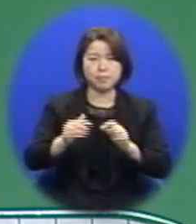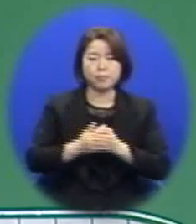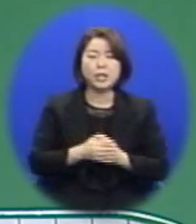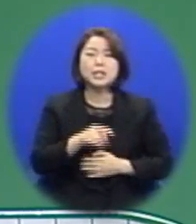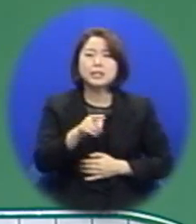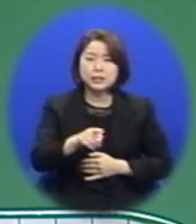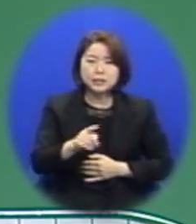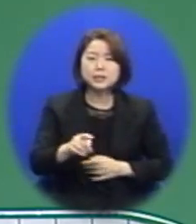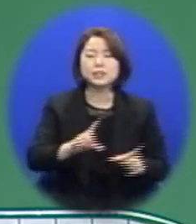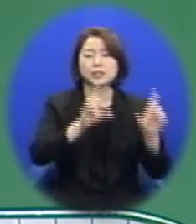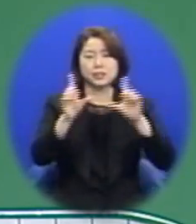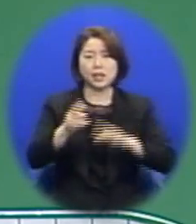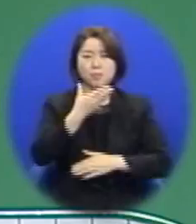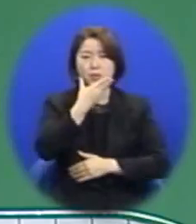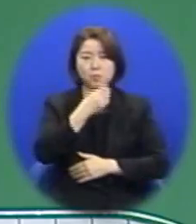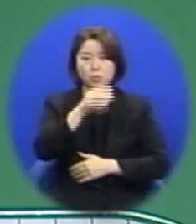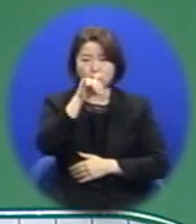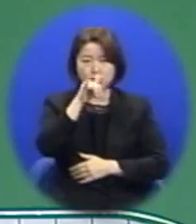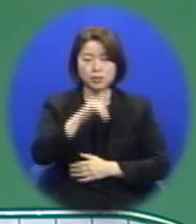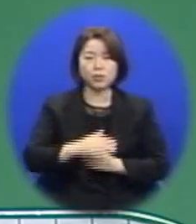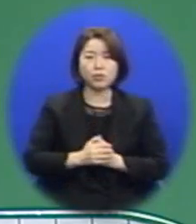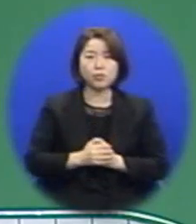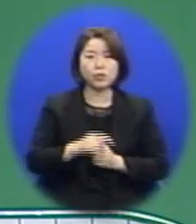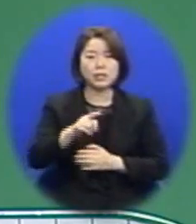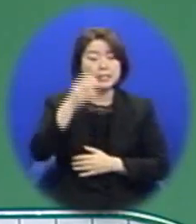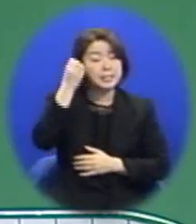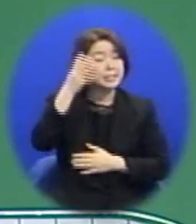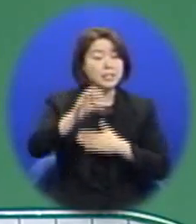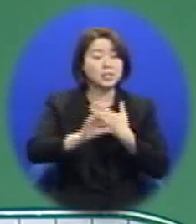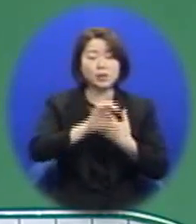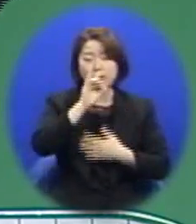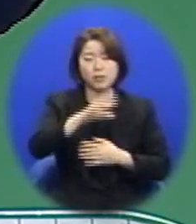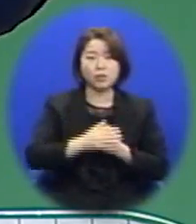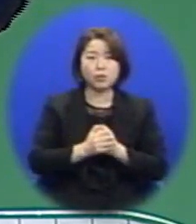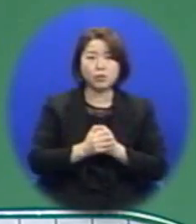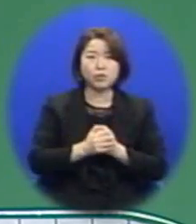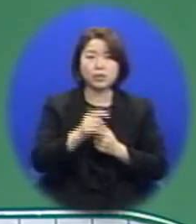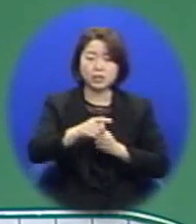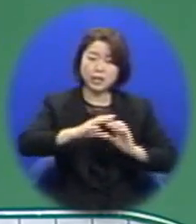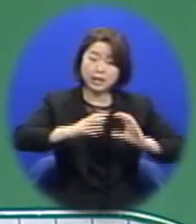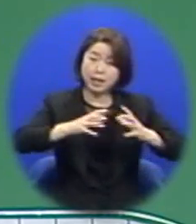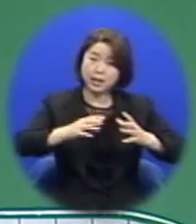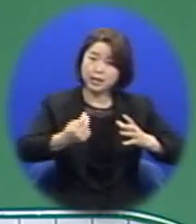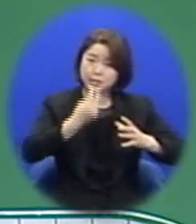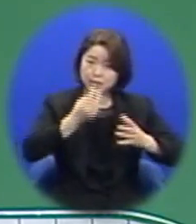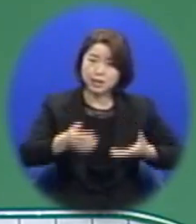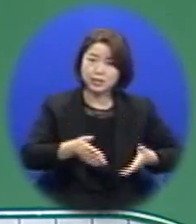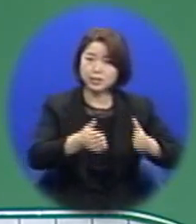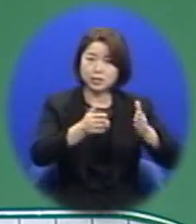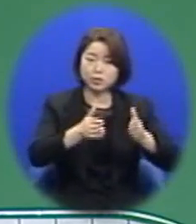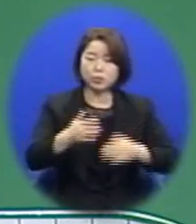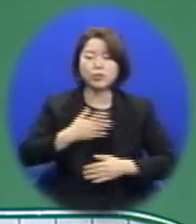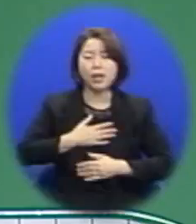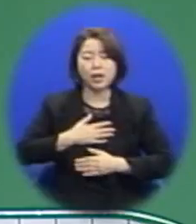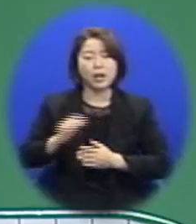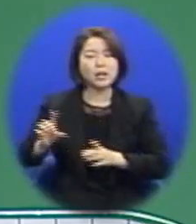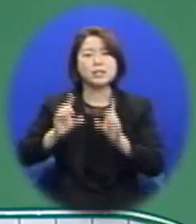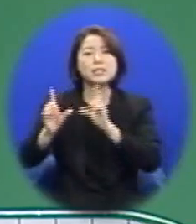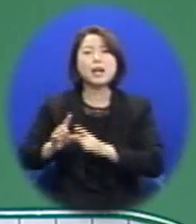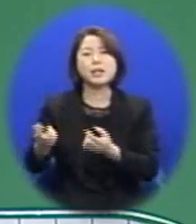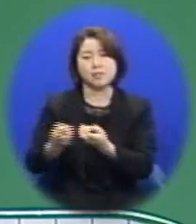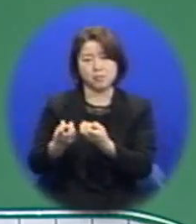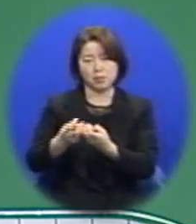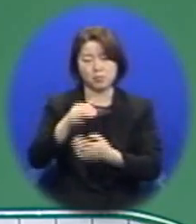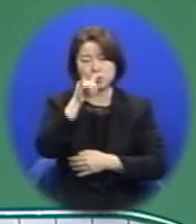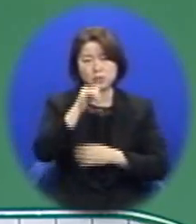삶이 복이 있어요. 이거 놓치시면 안 돼요. 이게 나라가 사는 길이고 우리가 사는 길입니다. 더 이상